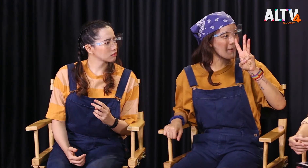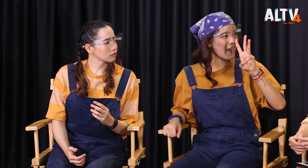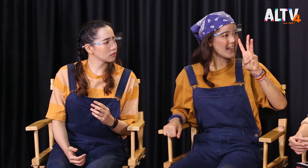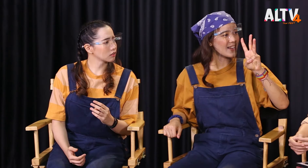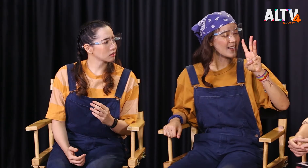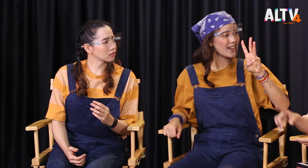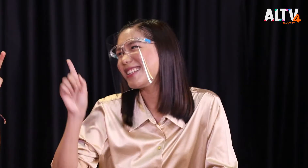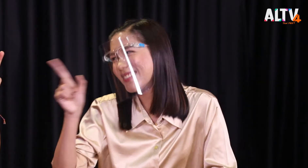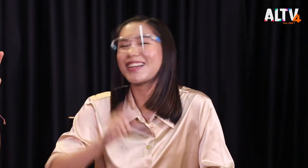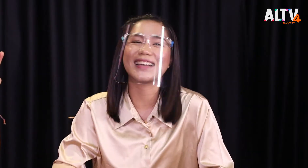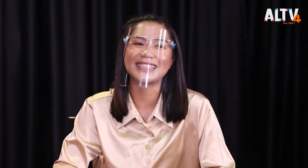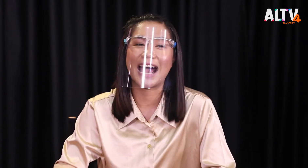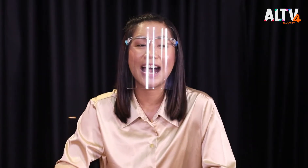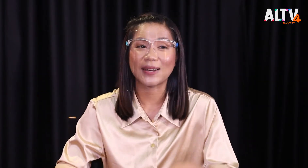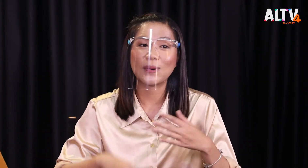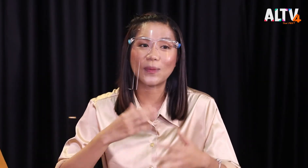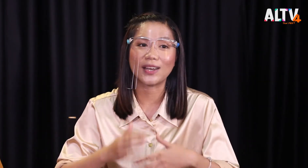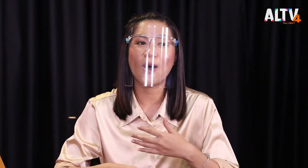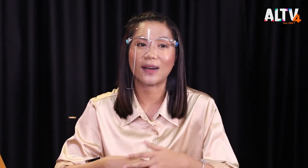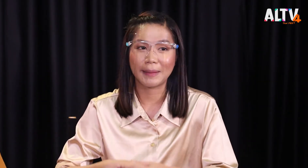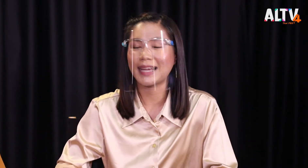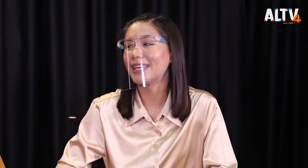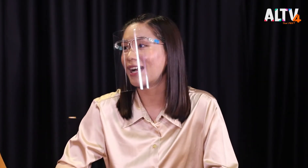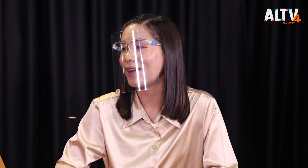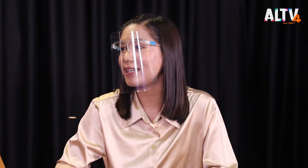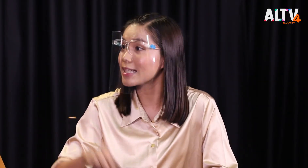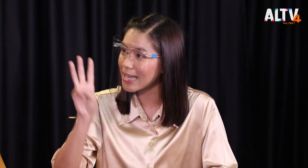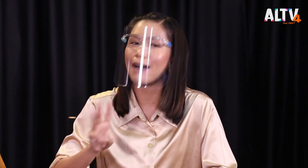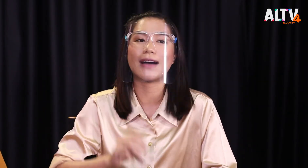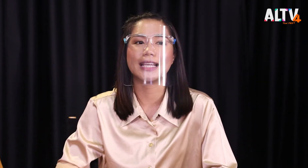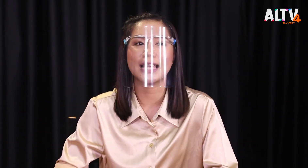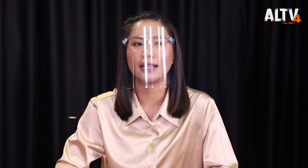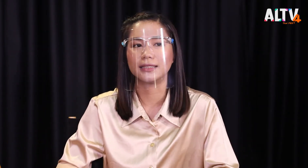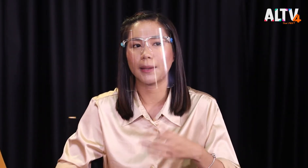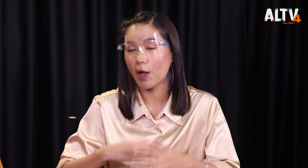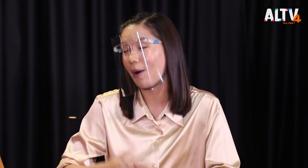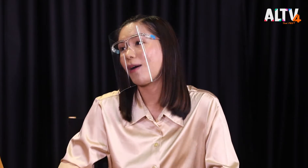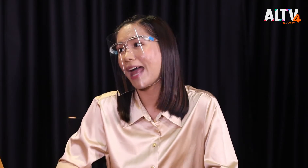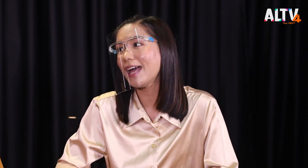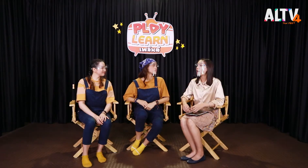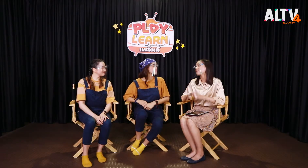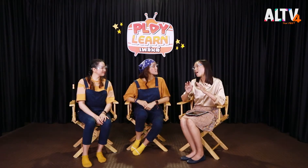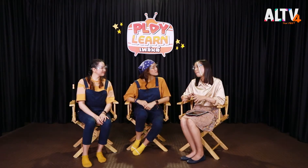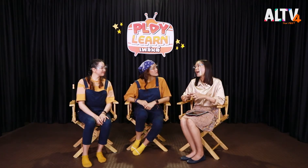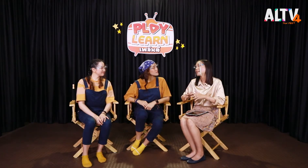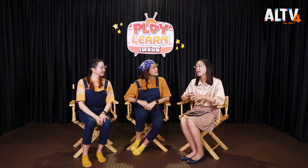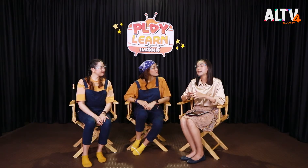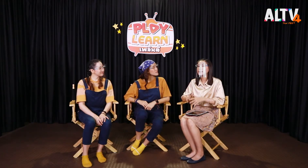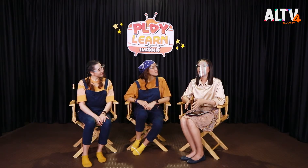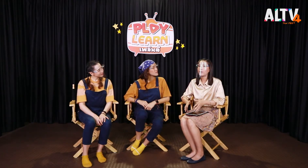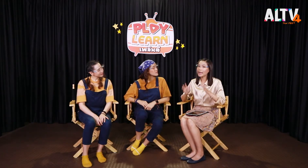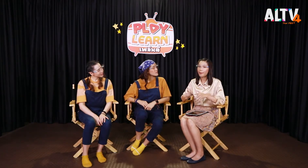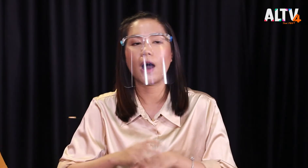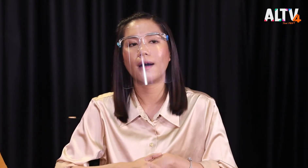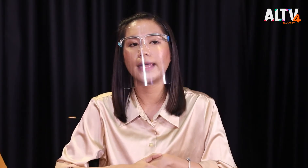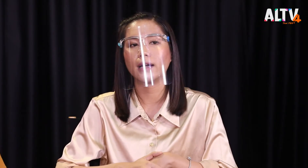3วันหรือเปล่าคะ ถูกต้องแล้วจ้ะเราควรออกกำลังกายอย่างน้อยอาทิตย์ละ3วันนะจ๊ะถึงจะบ่อยพอนะต่อไปนะจ๊ะก็คือ